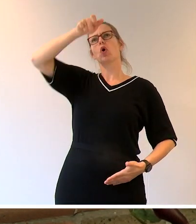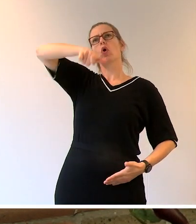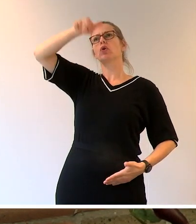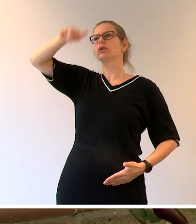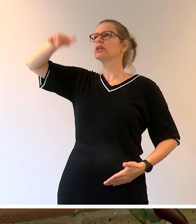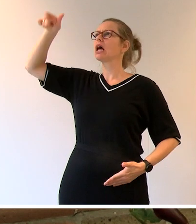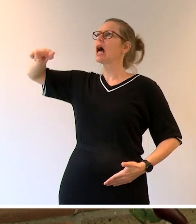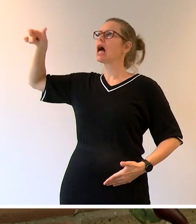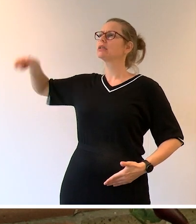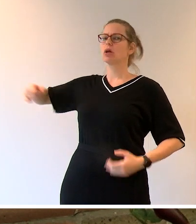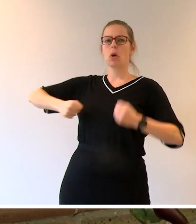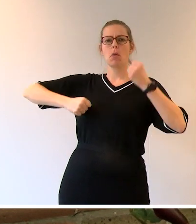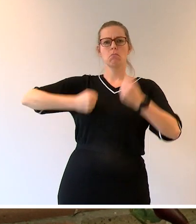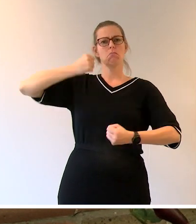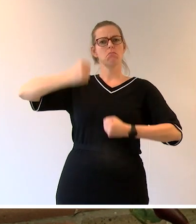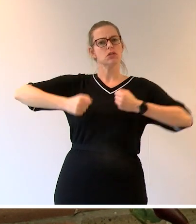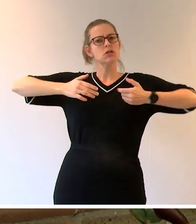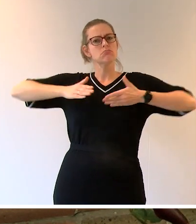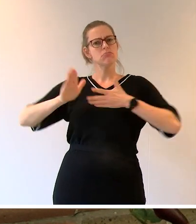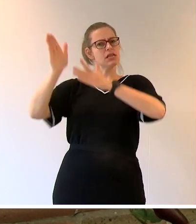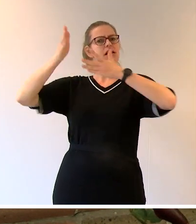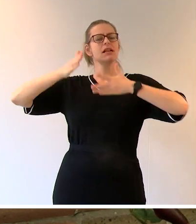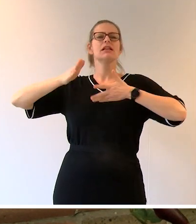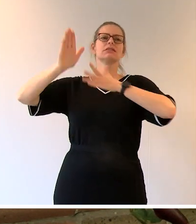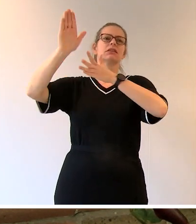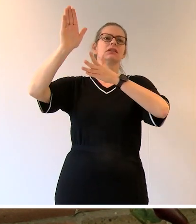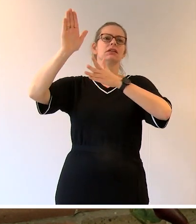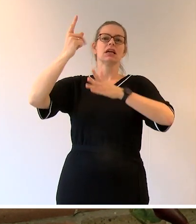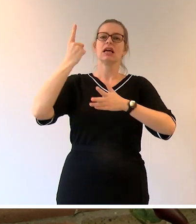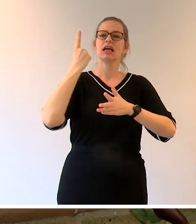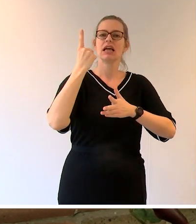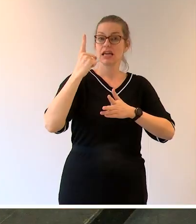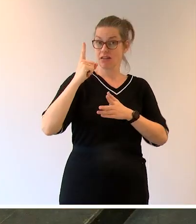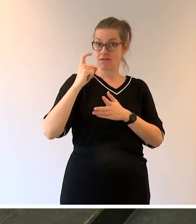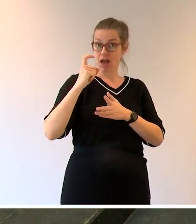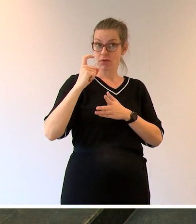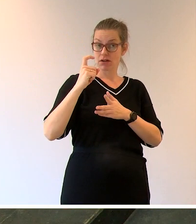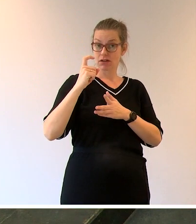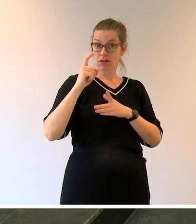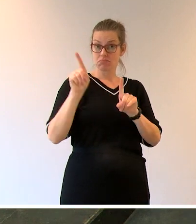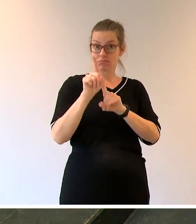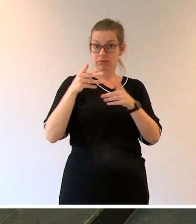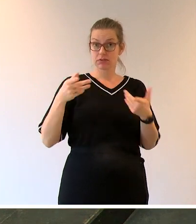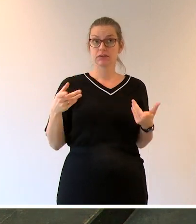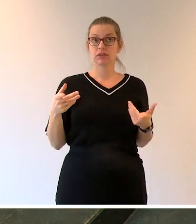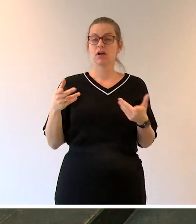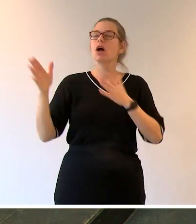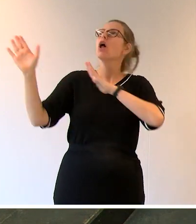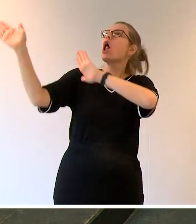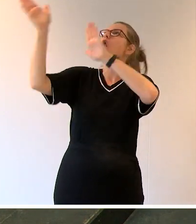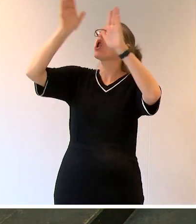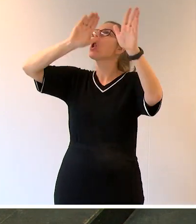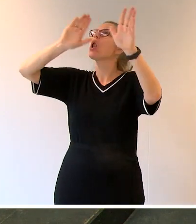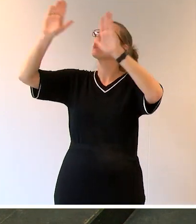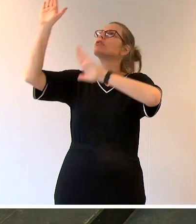marslied zingen, die een leus roepen. En ze hebben maar één wapen. En dat is de lof